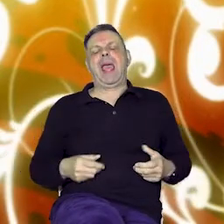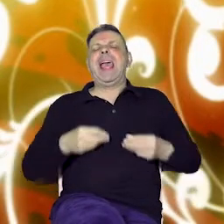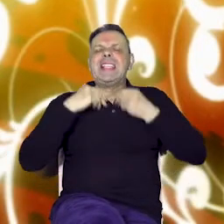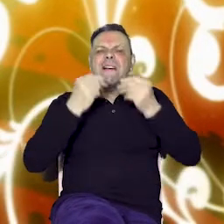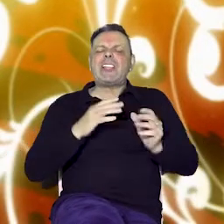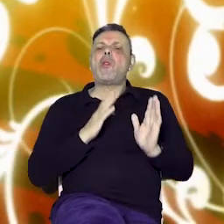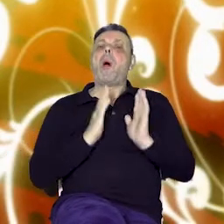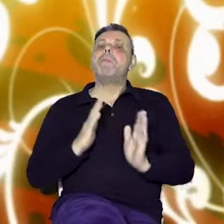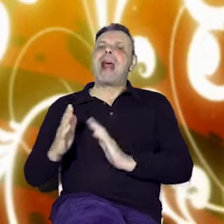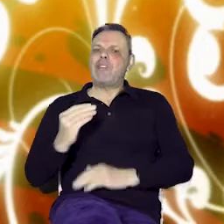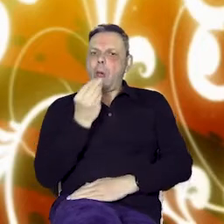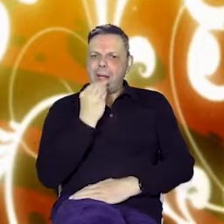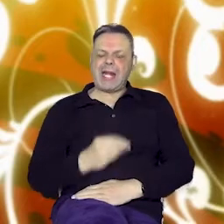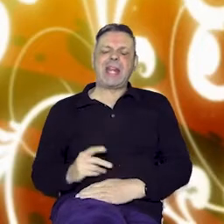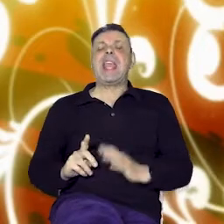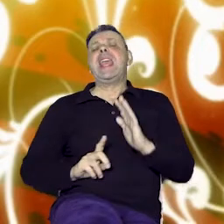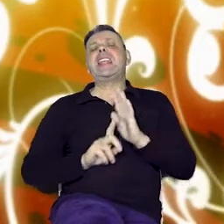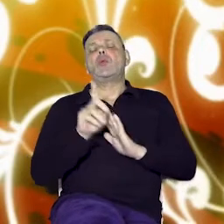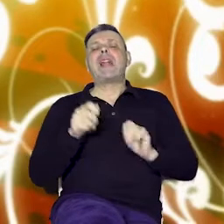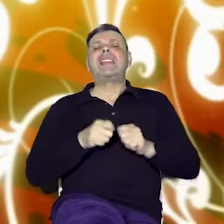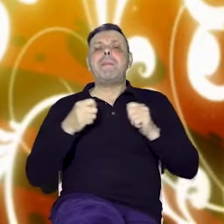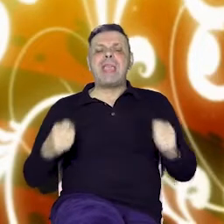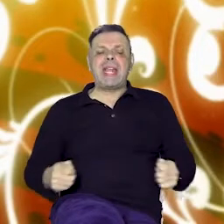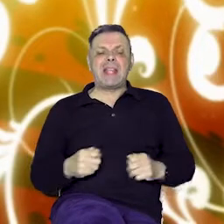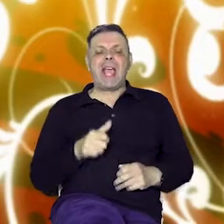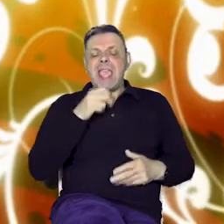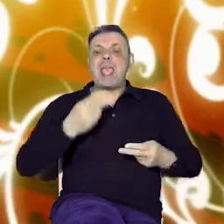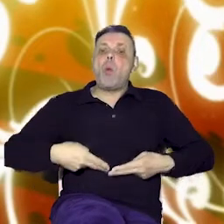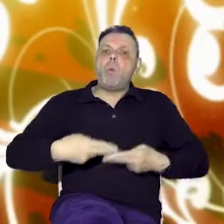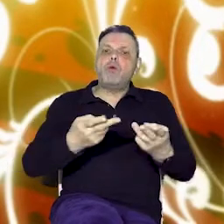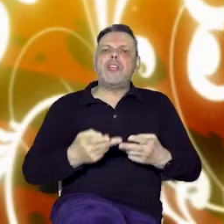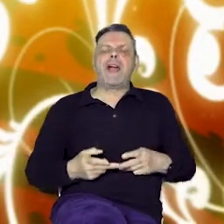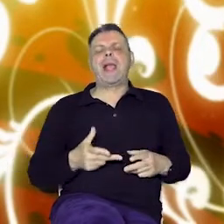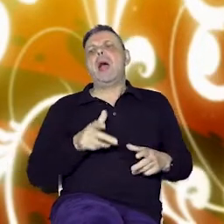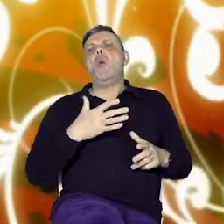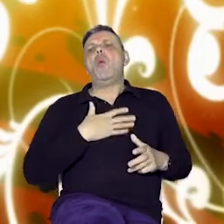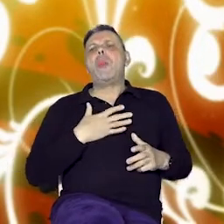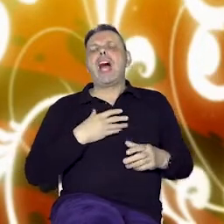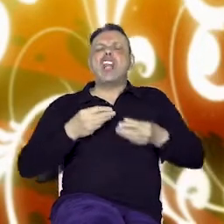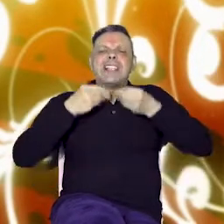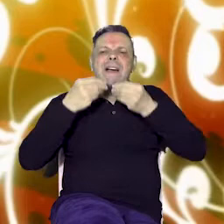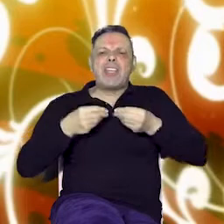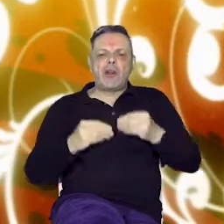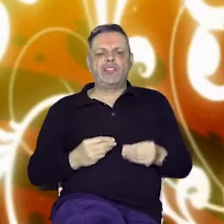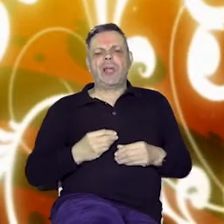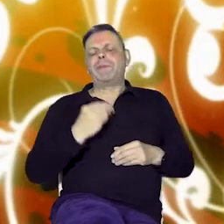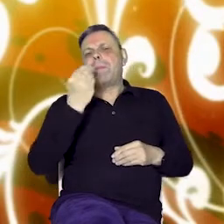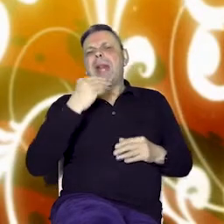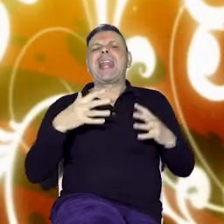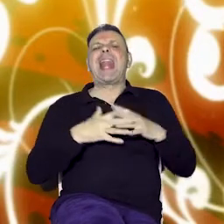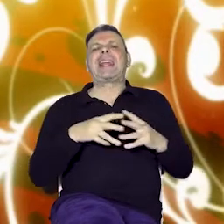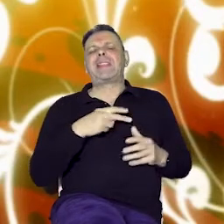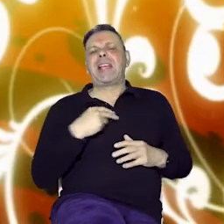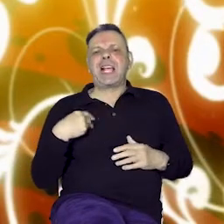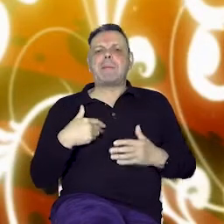pravilnoj prehrani i rezultatima mjerenja te upućivanja u naše savjetovalište Prehrana Grada Zagreba